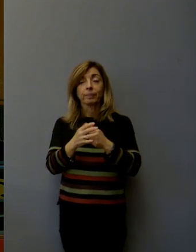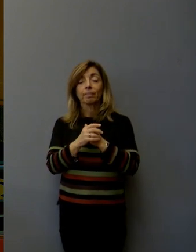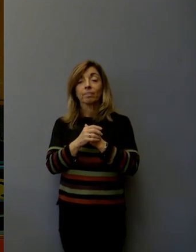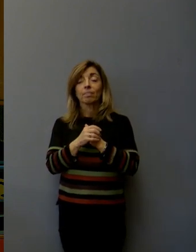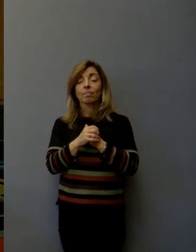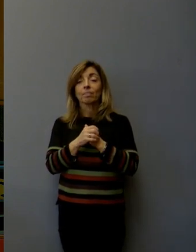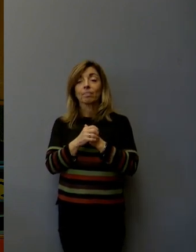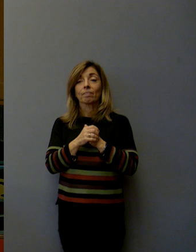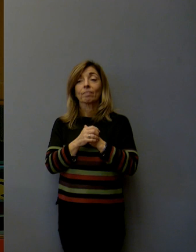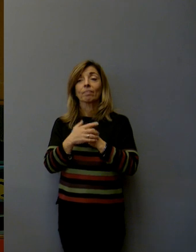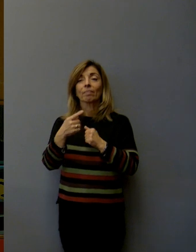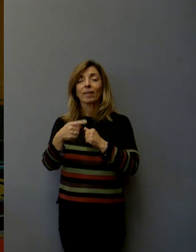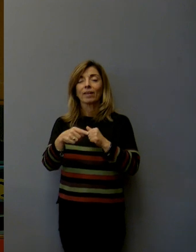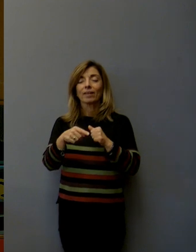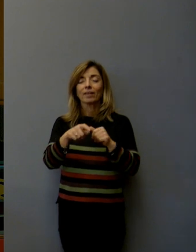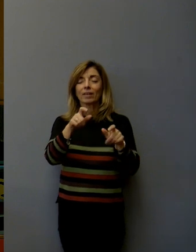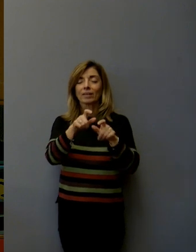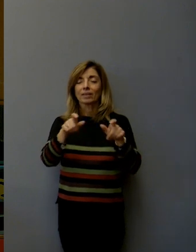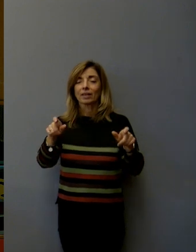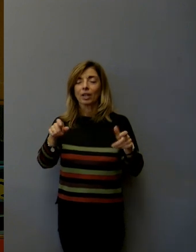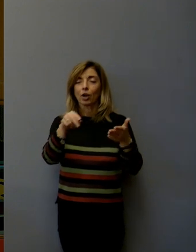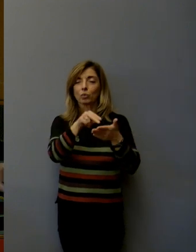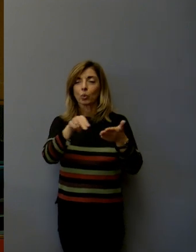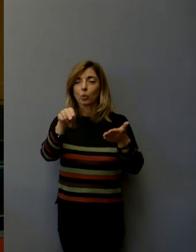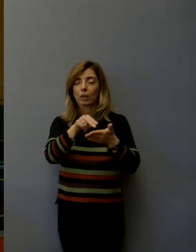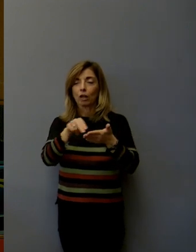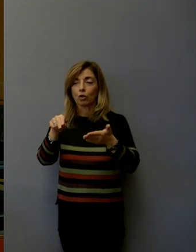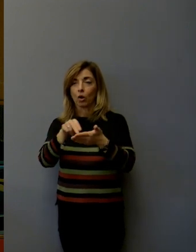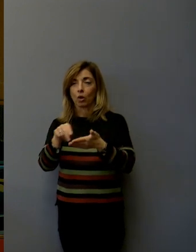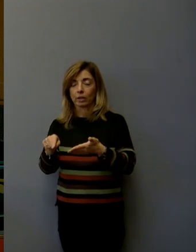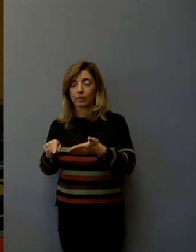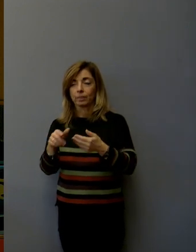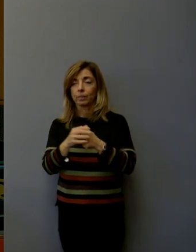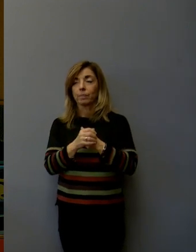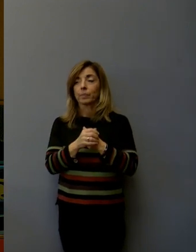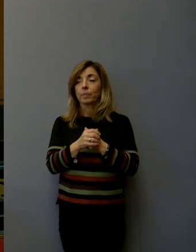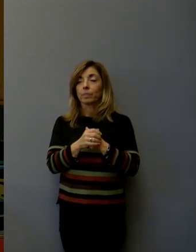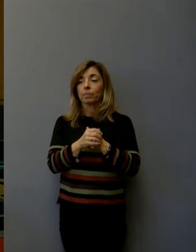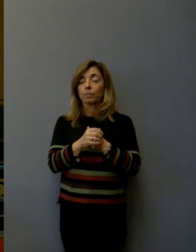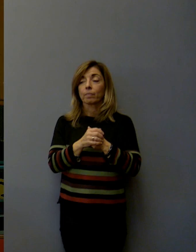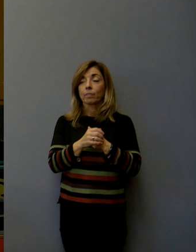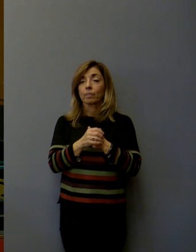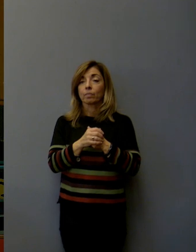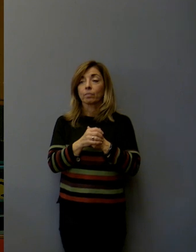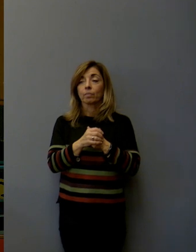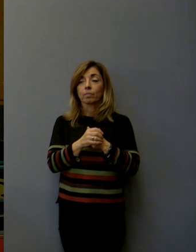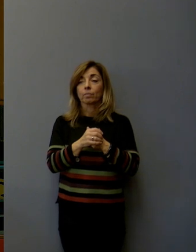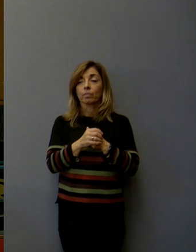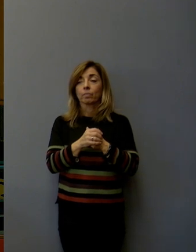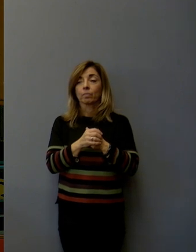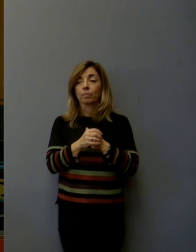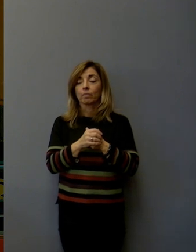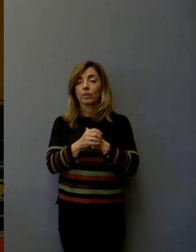riguarda gli scrutatori gli scrutatori c'è stato una diciamo ehm